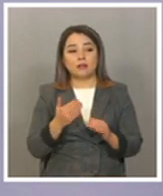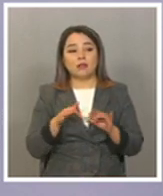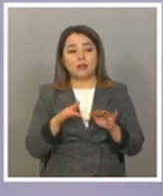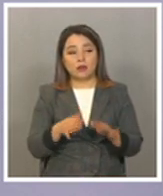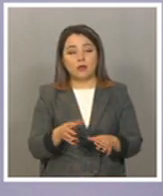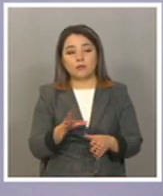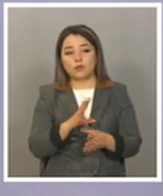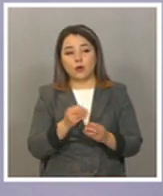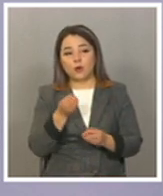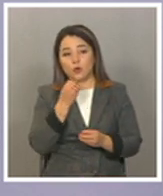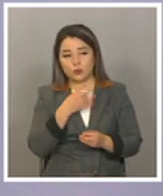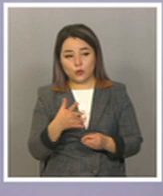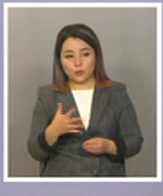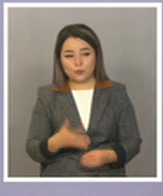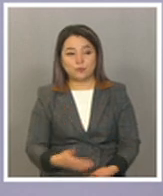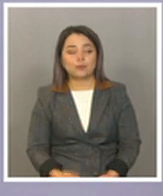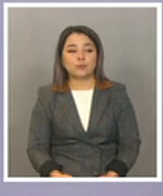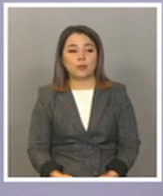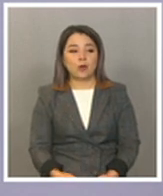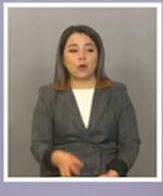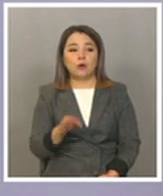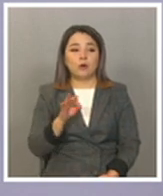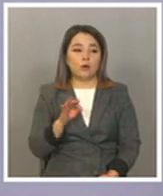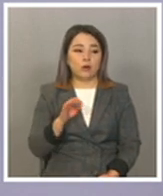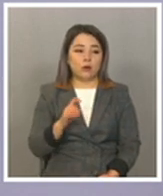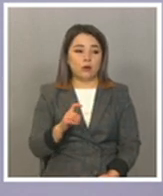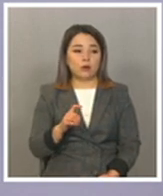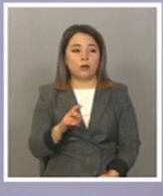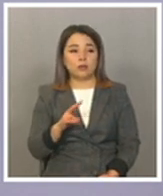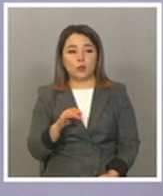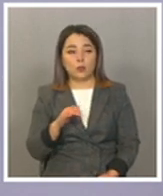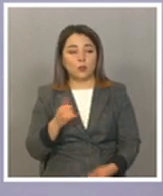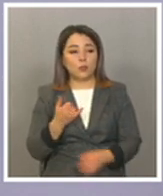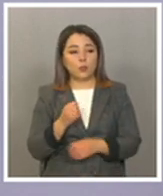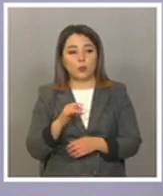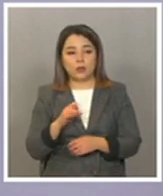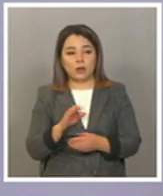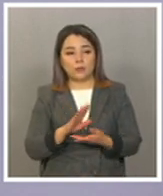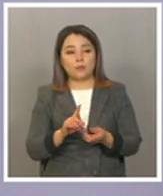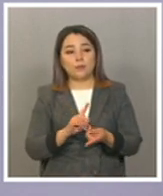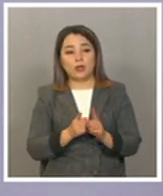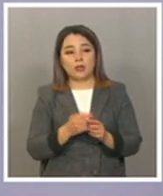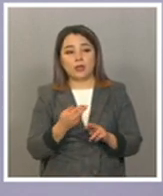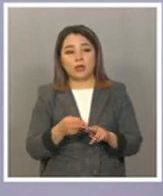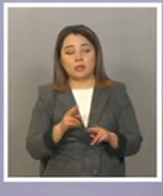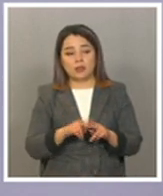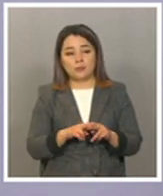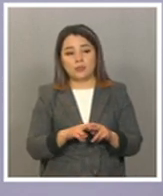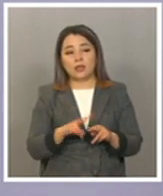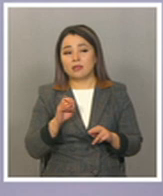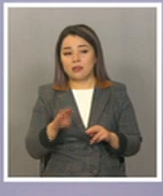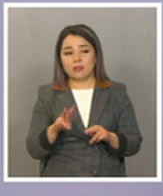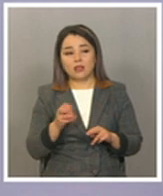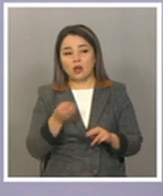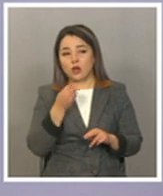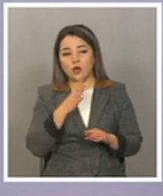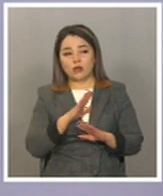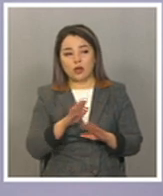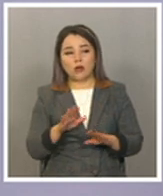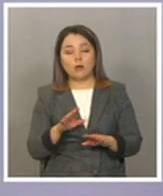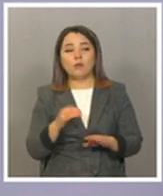хорошо. Ох, не ура, а эх. Перевод этой фразы. Нет, не хорошо, а